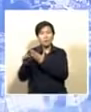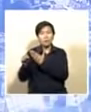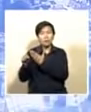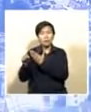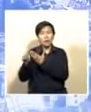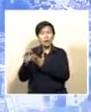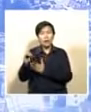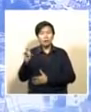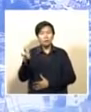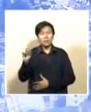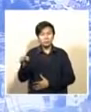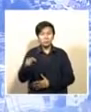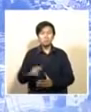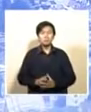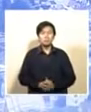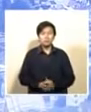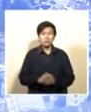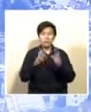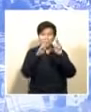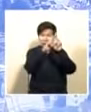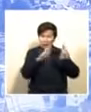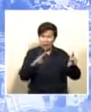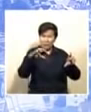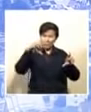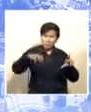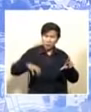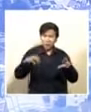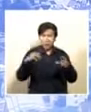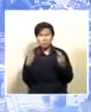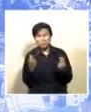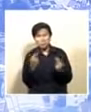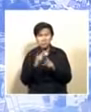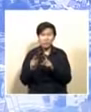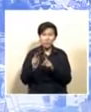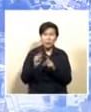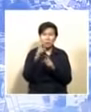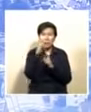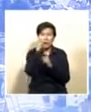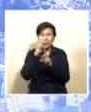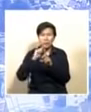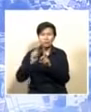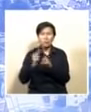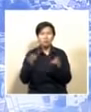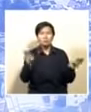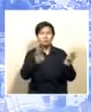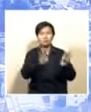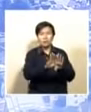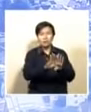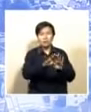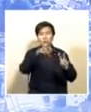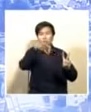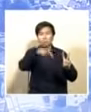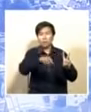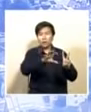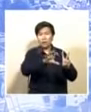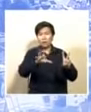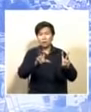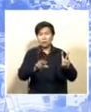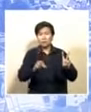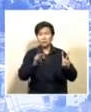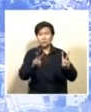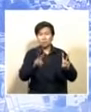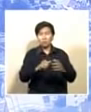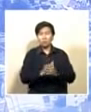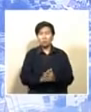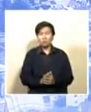ชนนะครับออกพื้นที่ชายหาดทุกแห่งสวนสัตว์ถนนสายบางลานะ